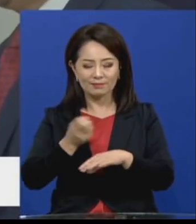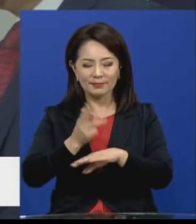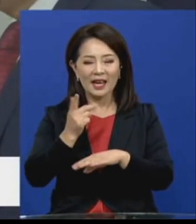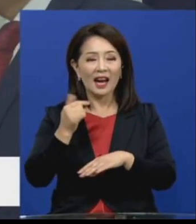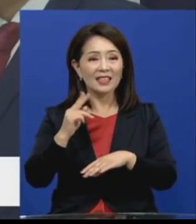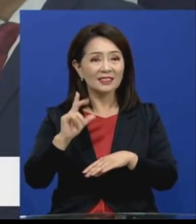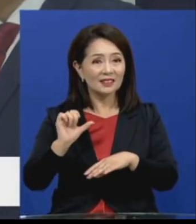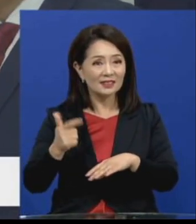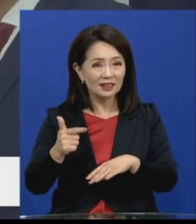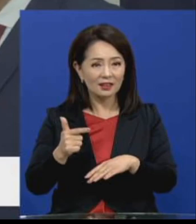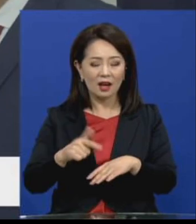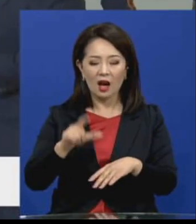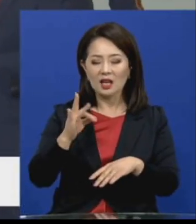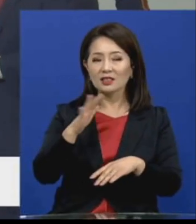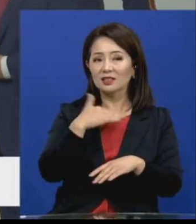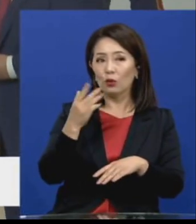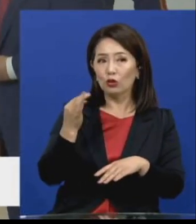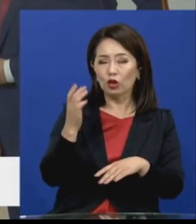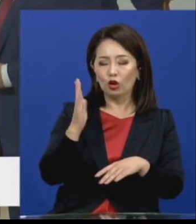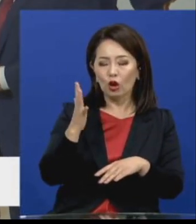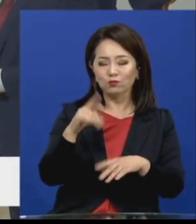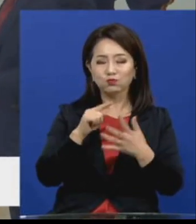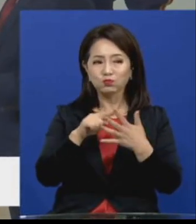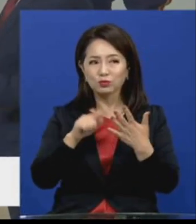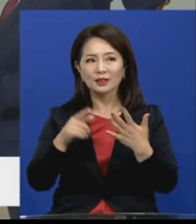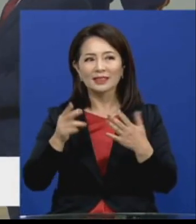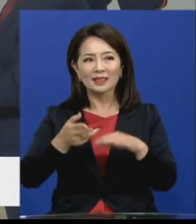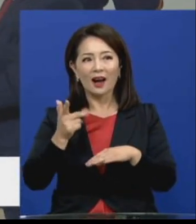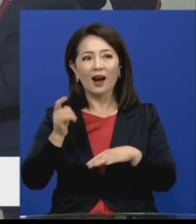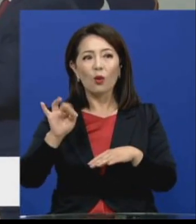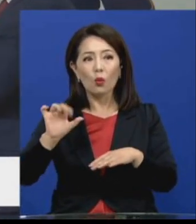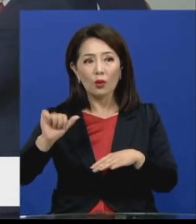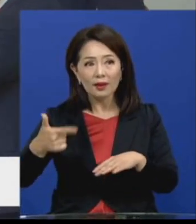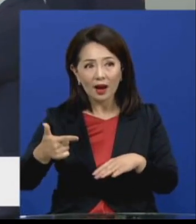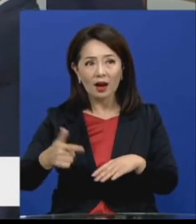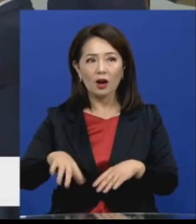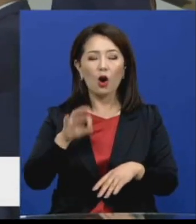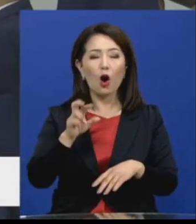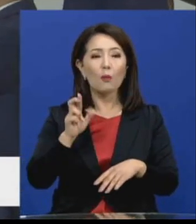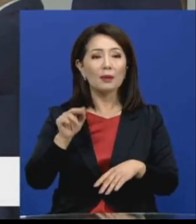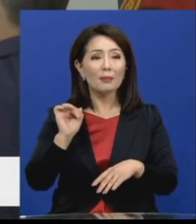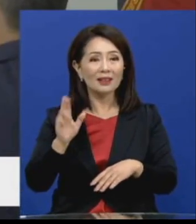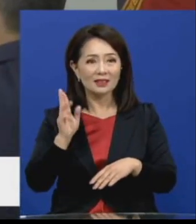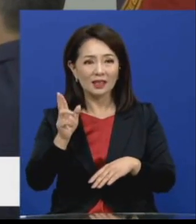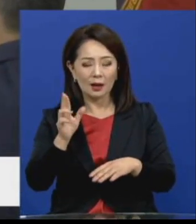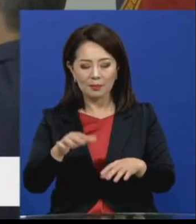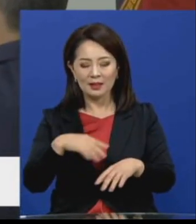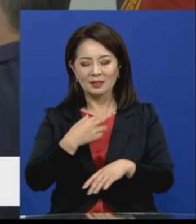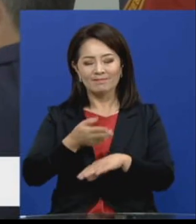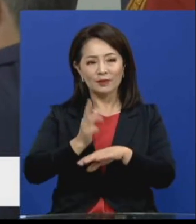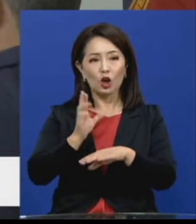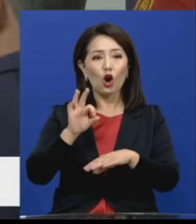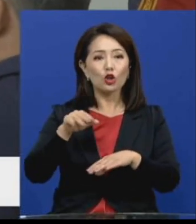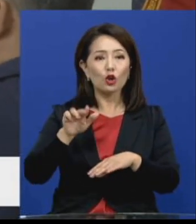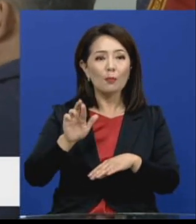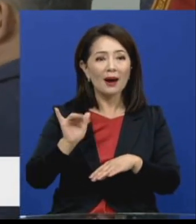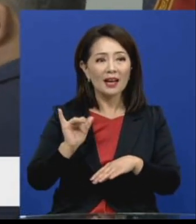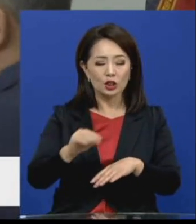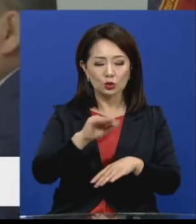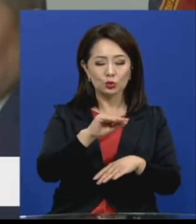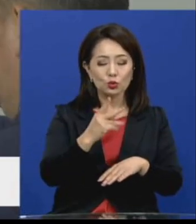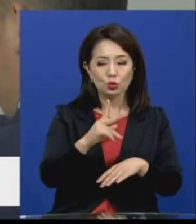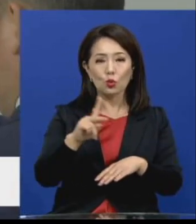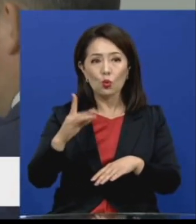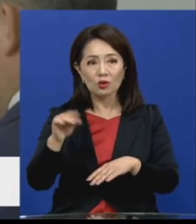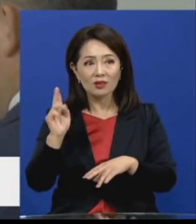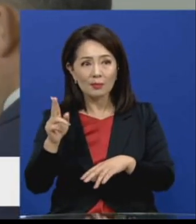захирал Ганц Цэг, Эрдэнэс Сав Толгой компани гүйцэтгэх захирал Ган Хуйг, Оби Пластик компани ерхий захирал Утган Баяр, Жүрүүр